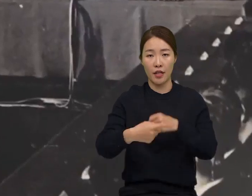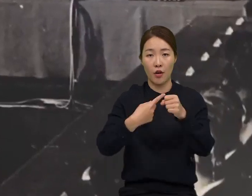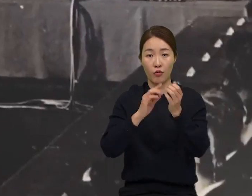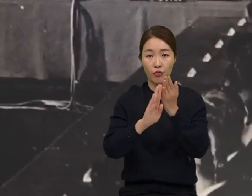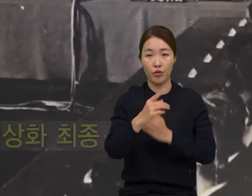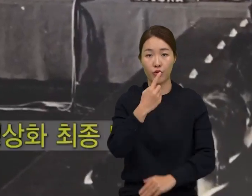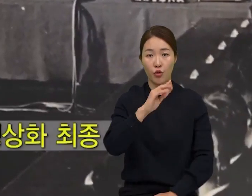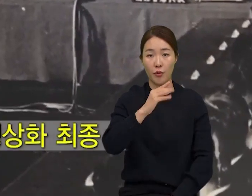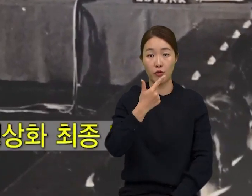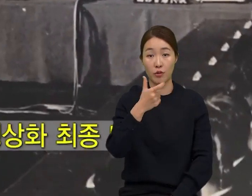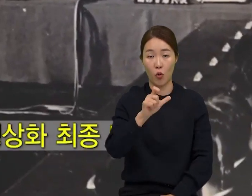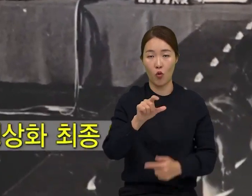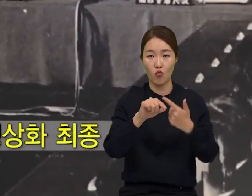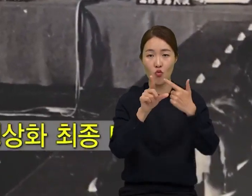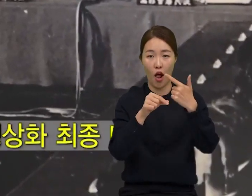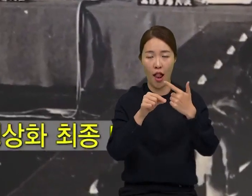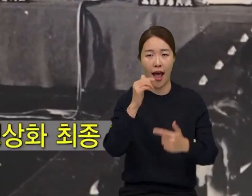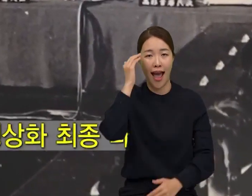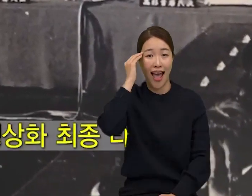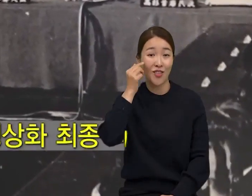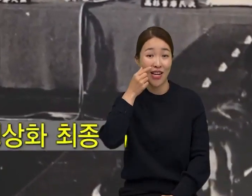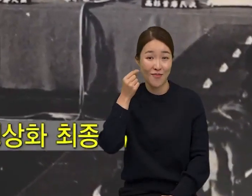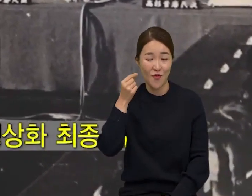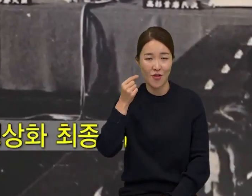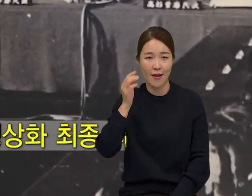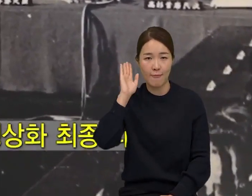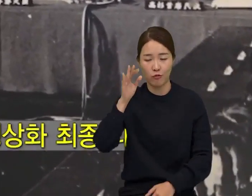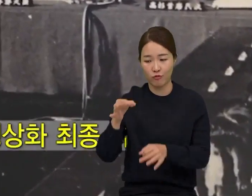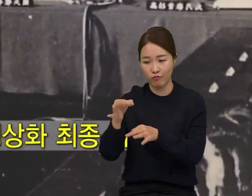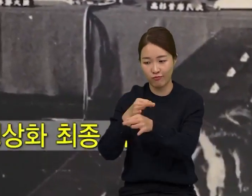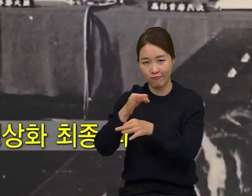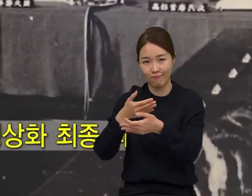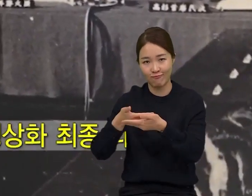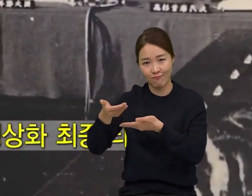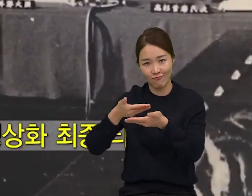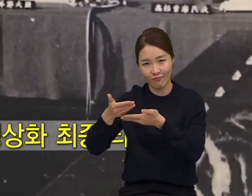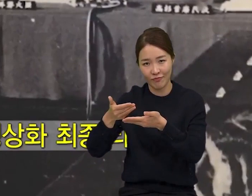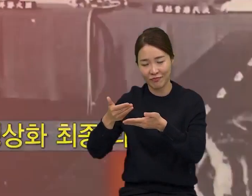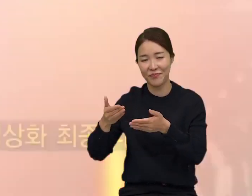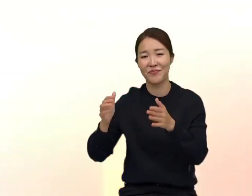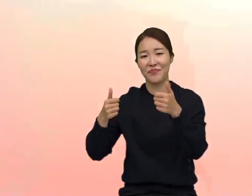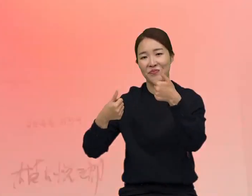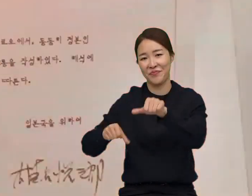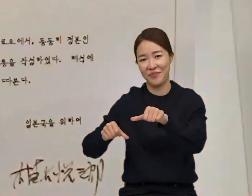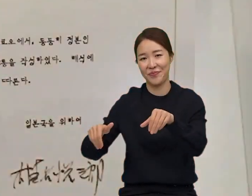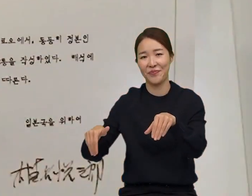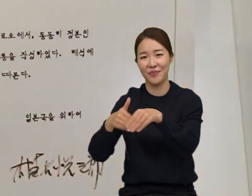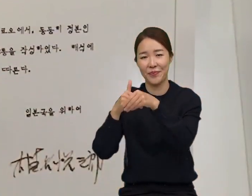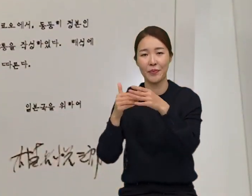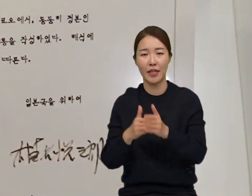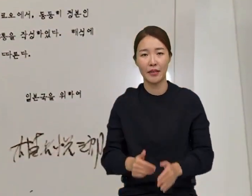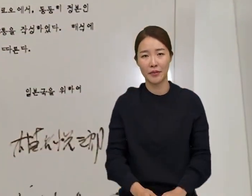그리고 1년이 지난 1965년 6월 한일 국교 정상화 조약이 맺어졌다.